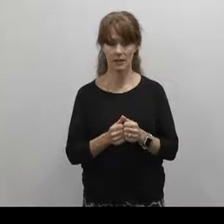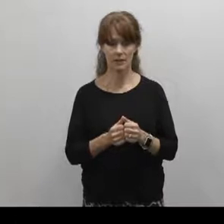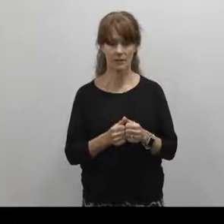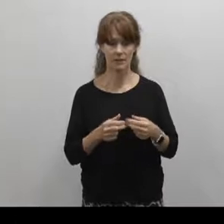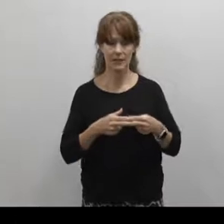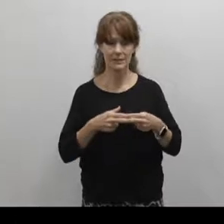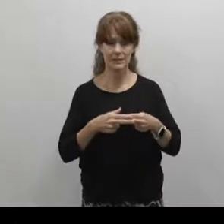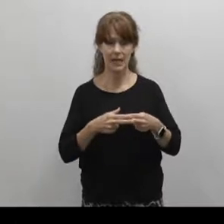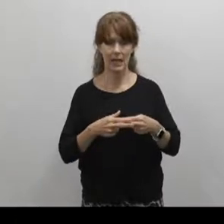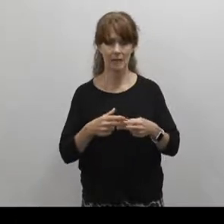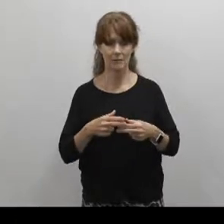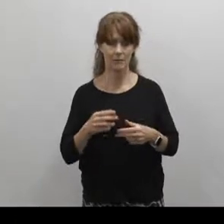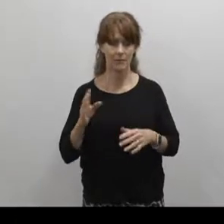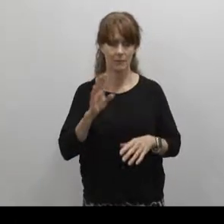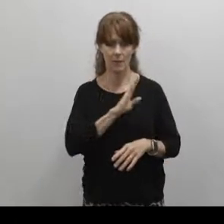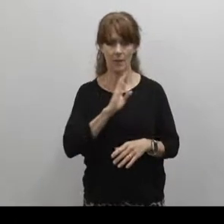ផ្សេង